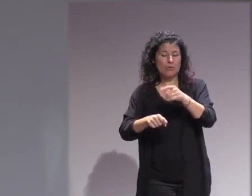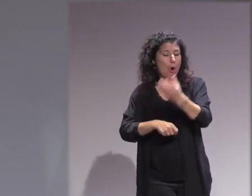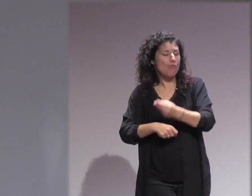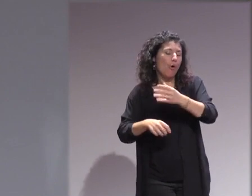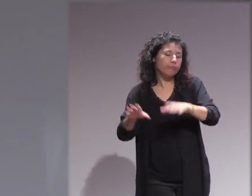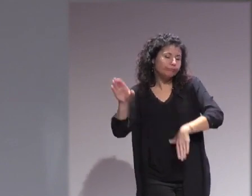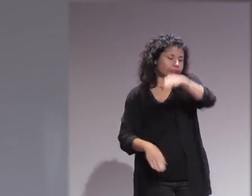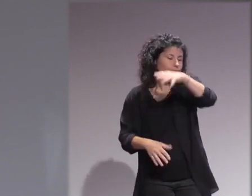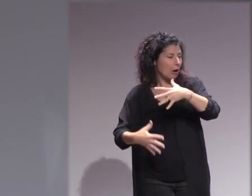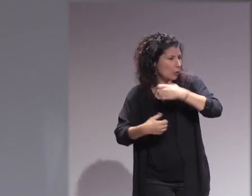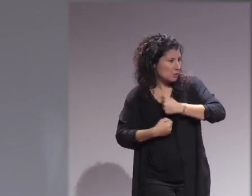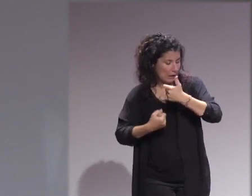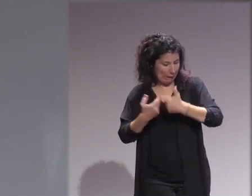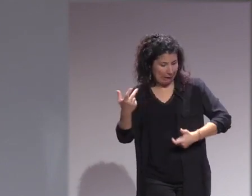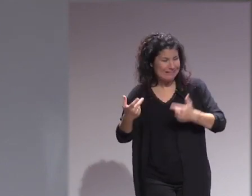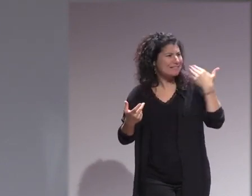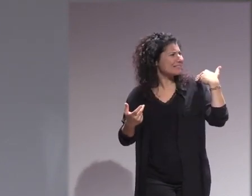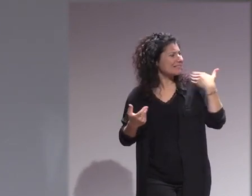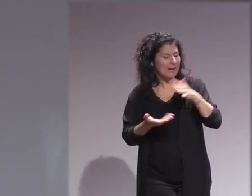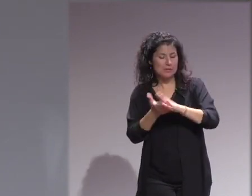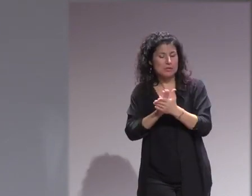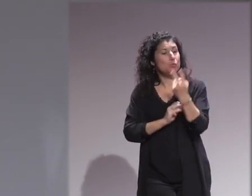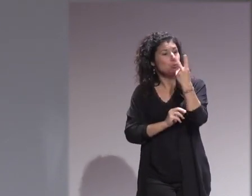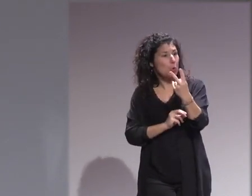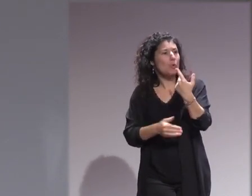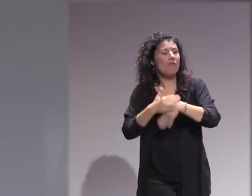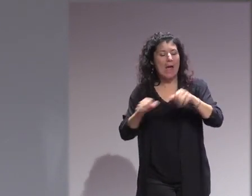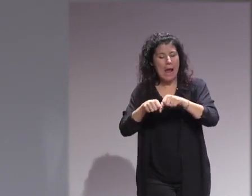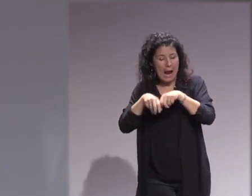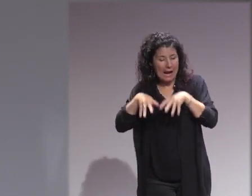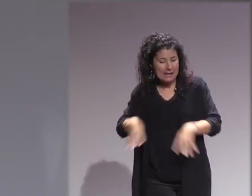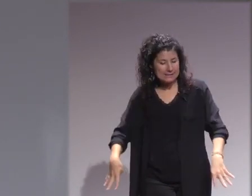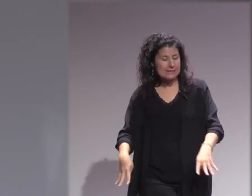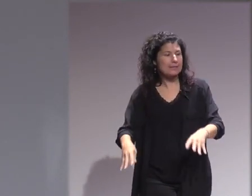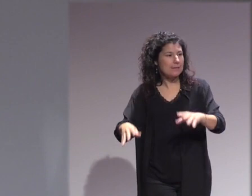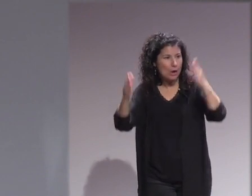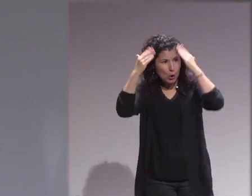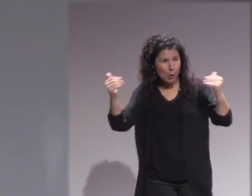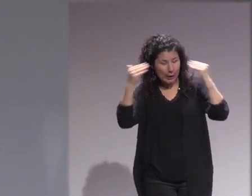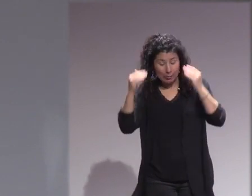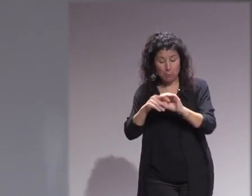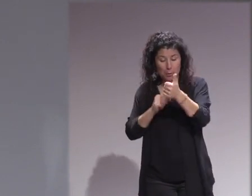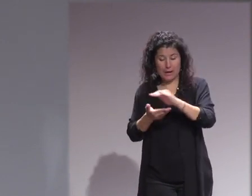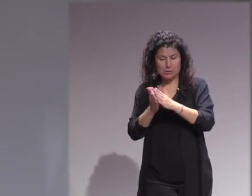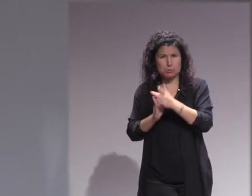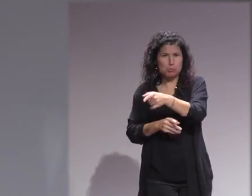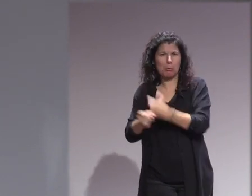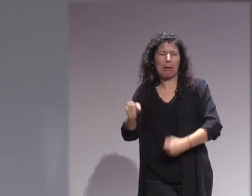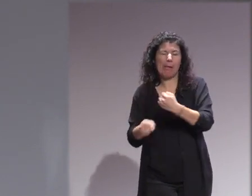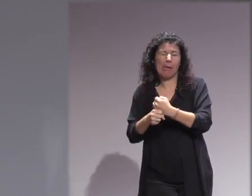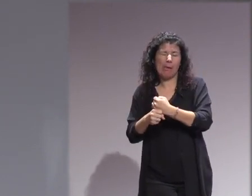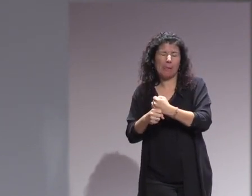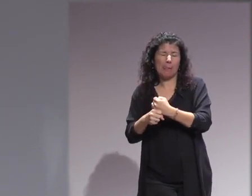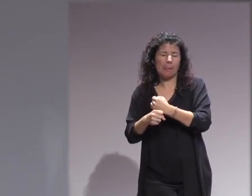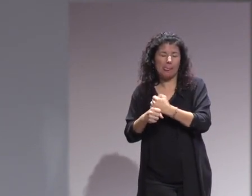donc on a vu deux associations dans la vidéo, là, Racine Coréenne, qui a été la première association de personnes adoptées à l'international en France, qui est créée en 1995, et